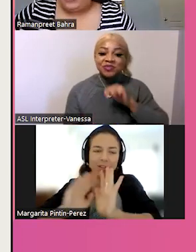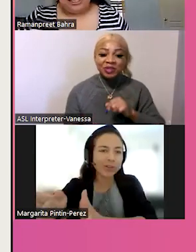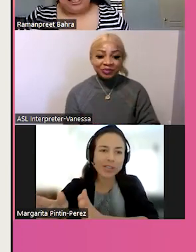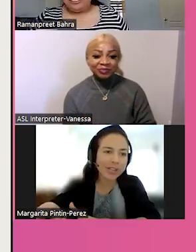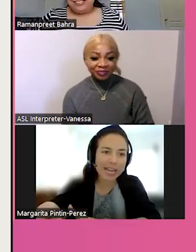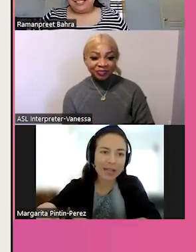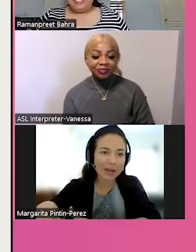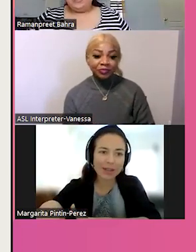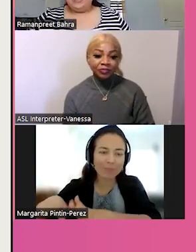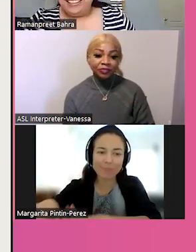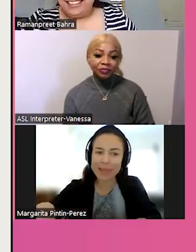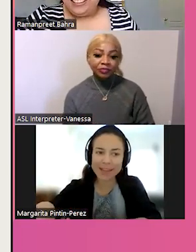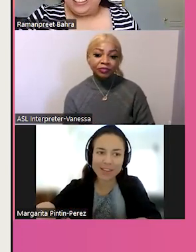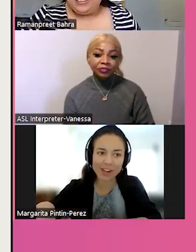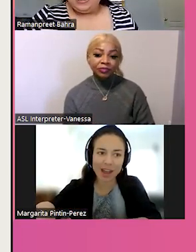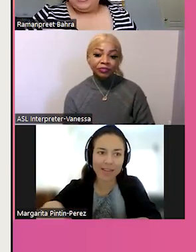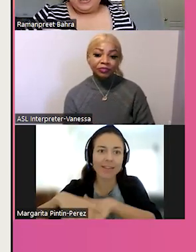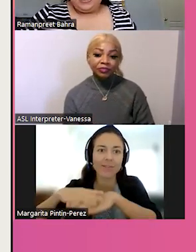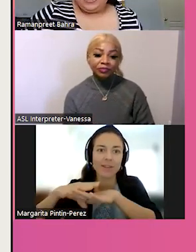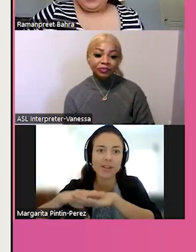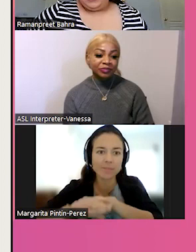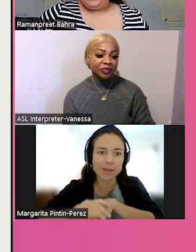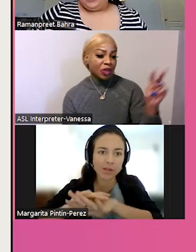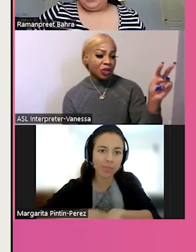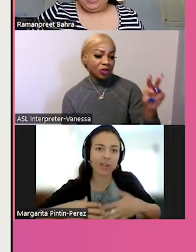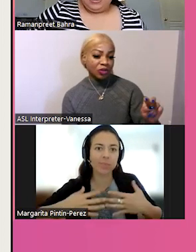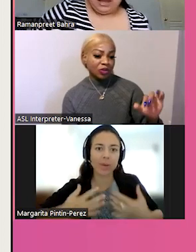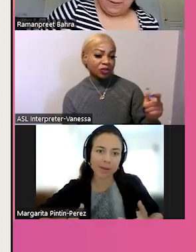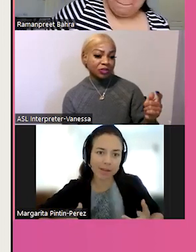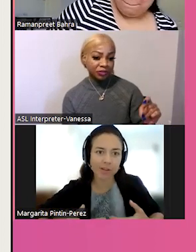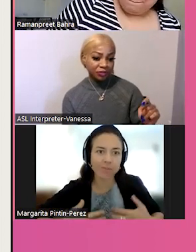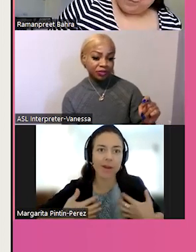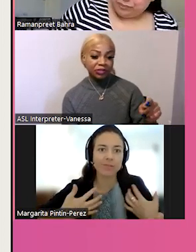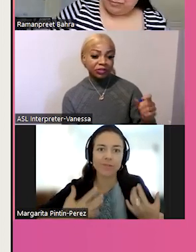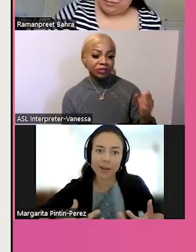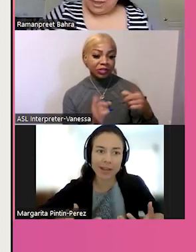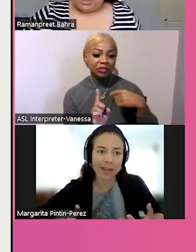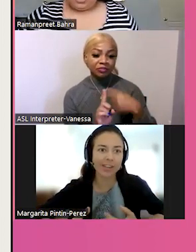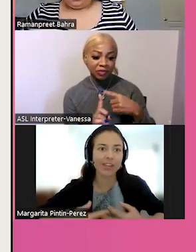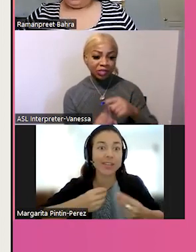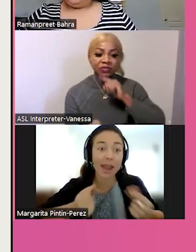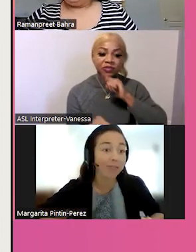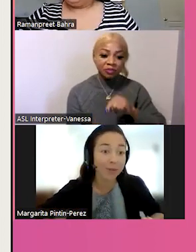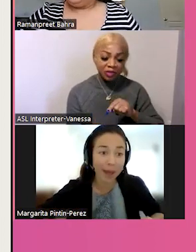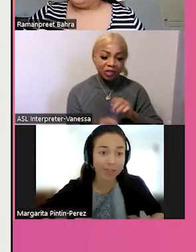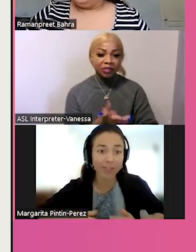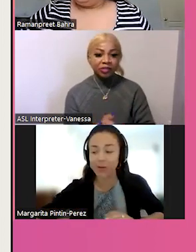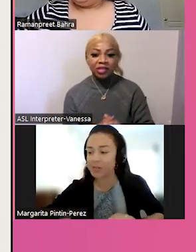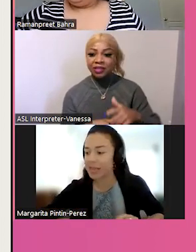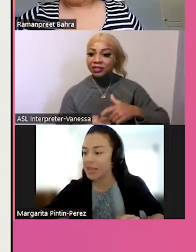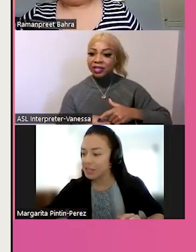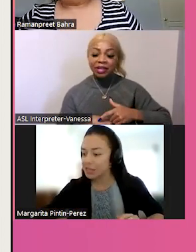sexe. Nous sommes donc ici pour répondre aux questions. Dans le chat, il y a eu tant de réponses